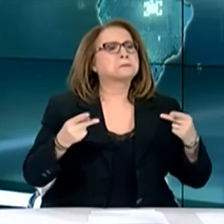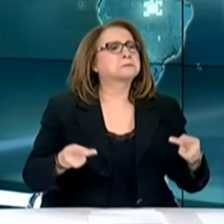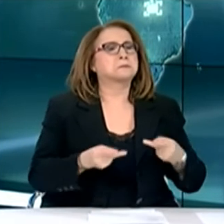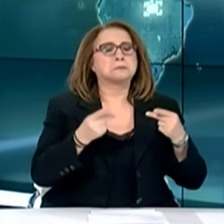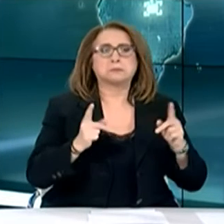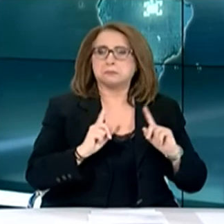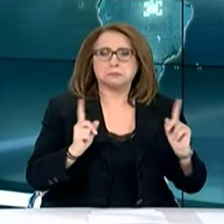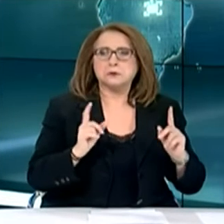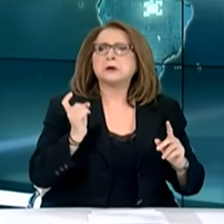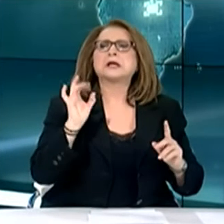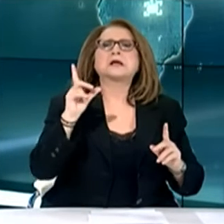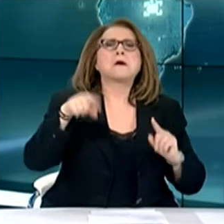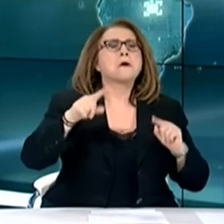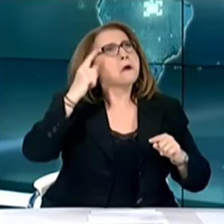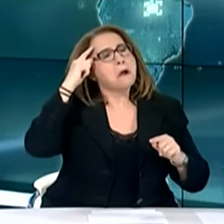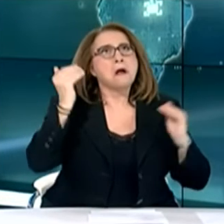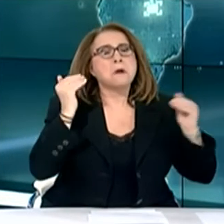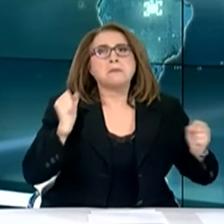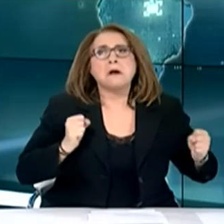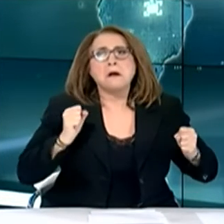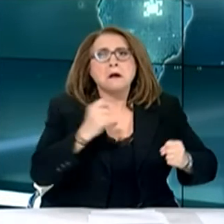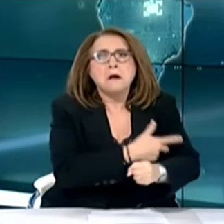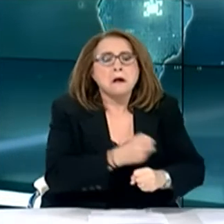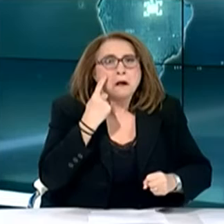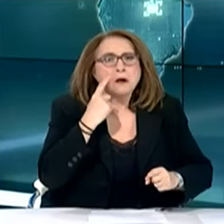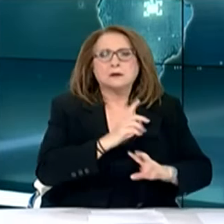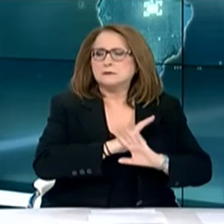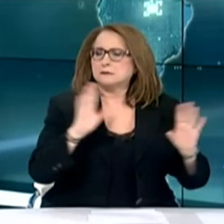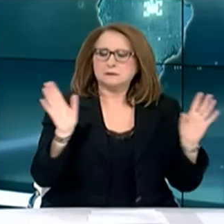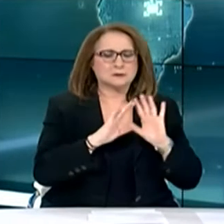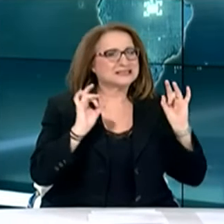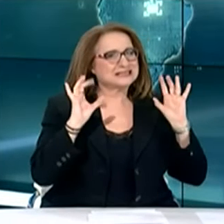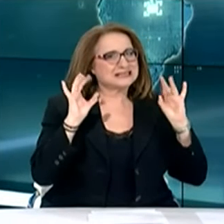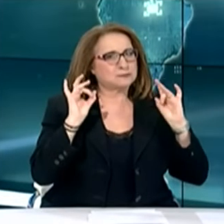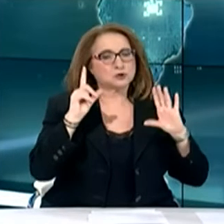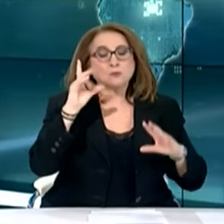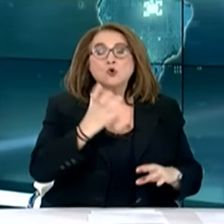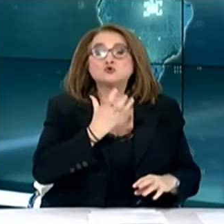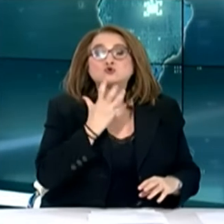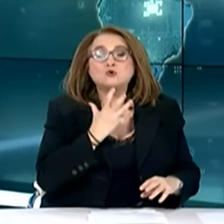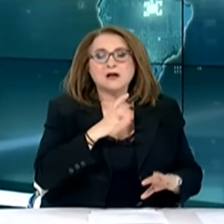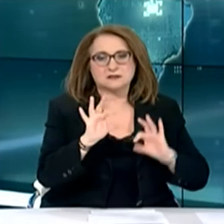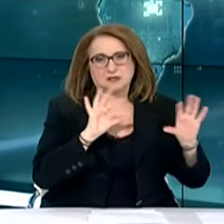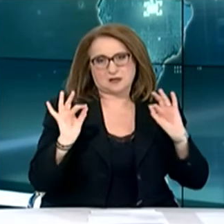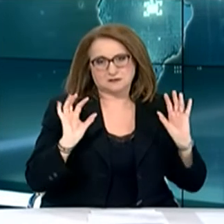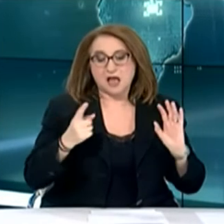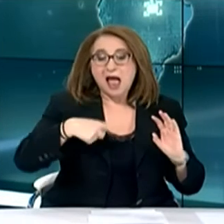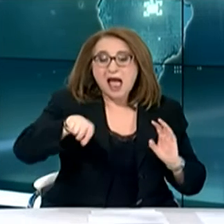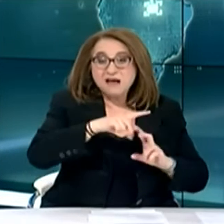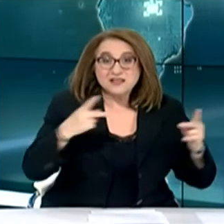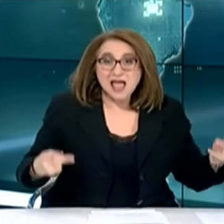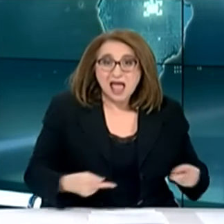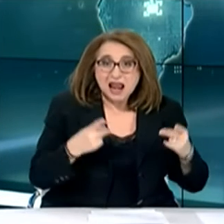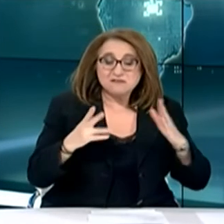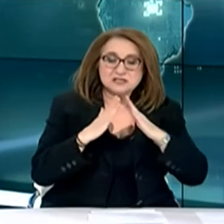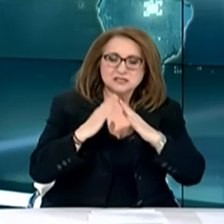σε ασυμπτωματικούς πολίτες ή πολίτες με ήπια συμπτώματα της ίωσης, οι οποίοι θα πρέπει να παραμένουν σπίτι τους.